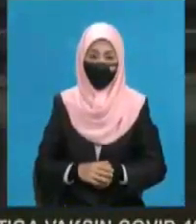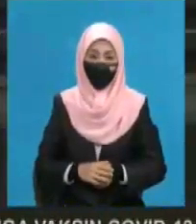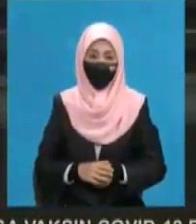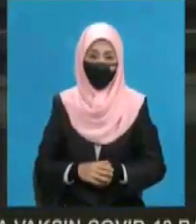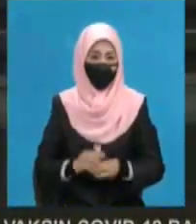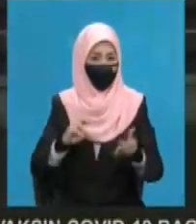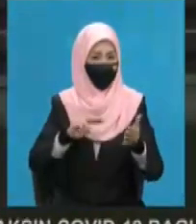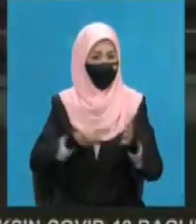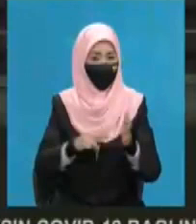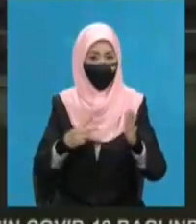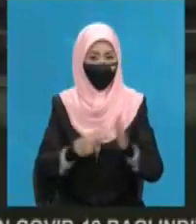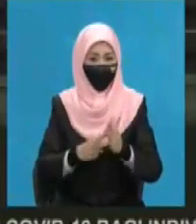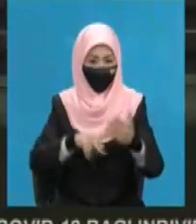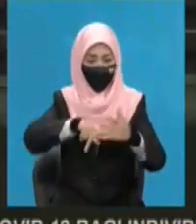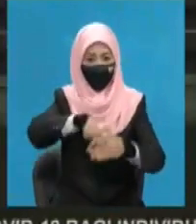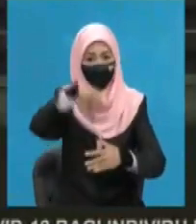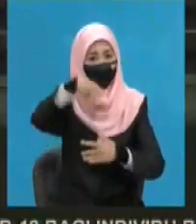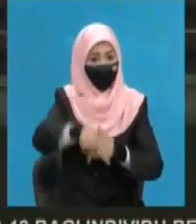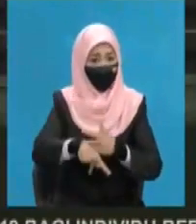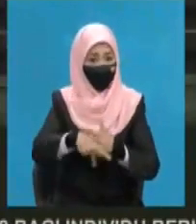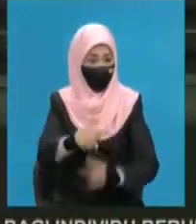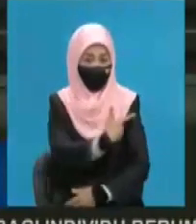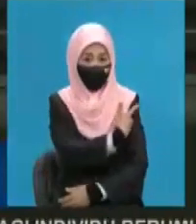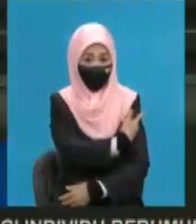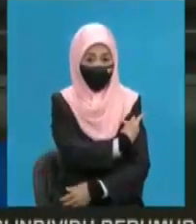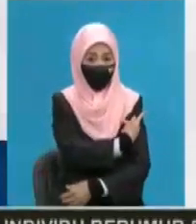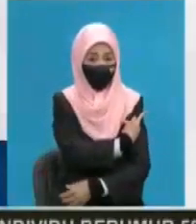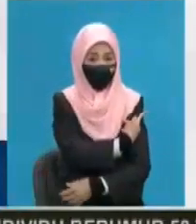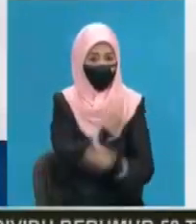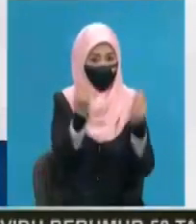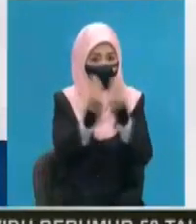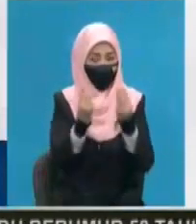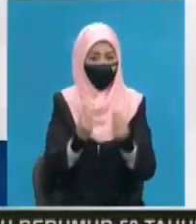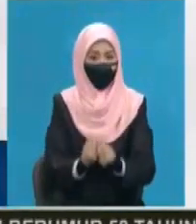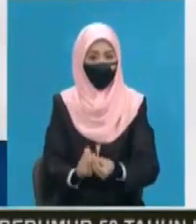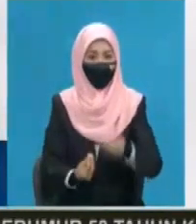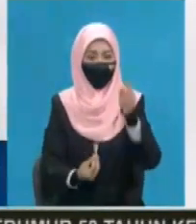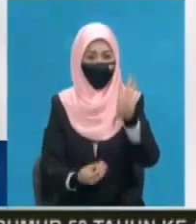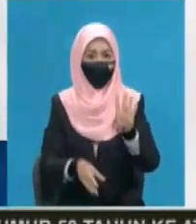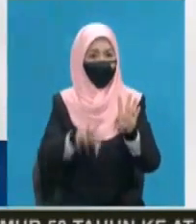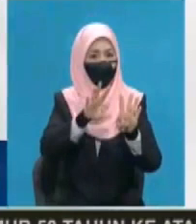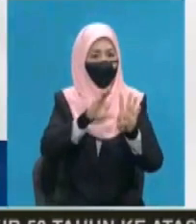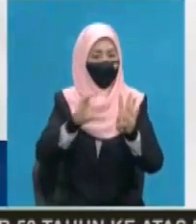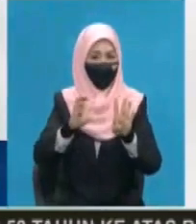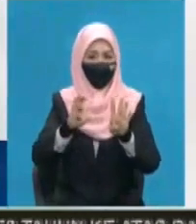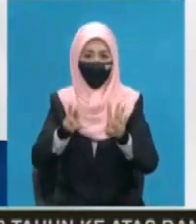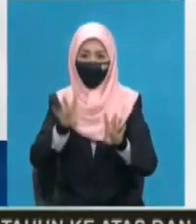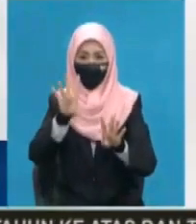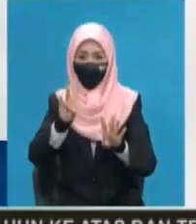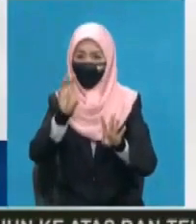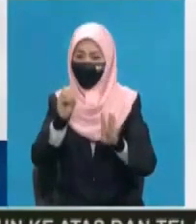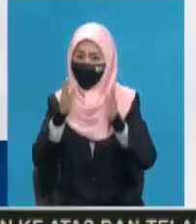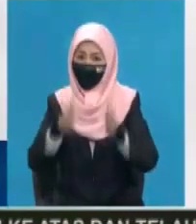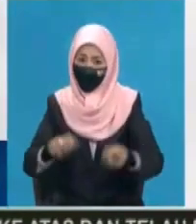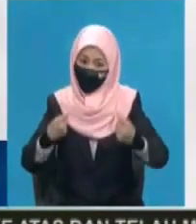hal ini bermakna dibawa program vaksinasi kebangsaan selama 400 2072 orang telah menerima